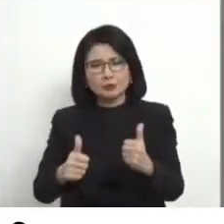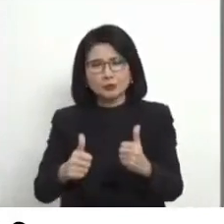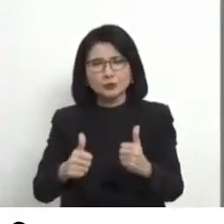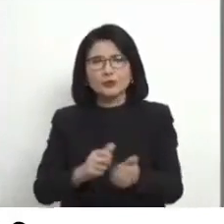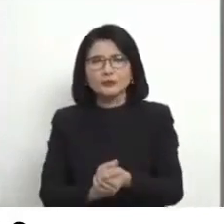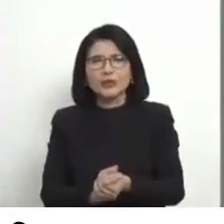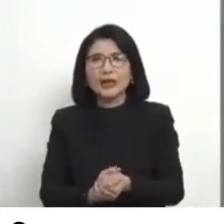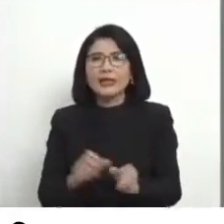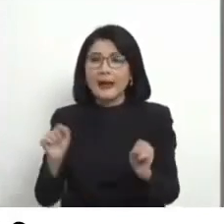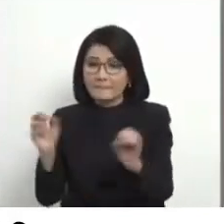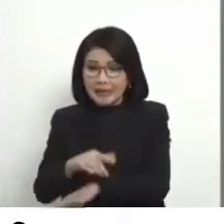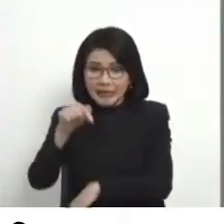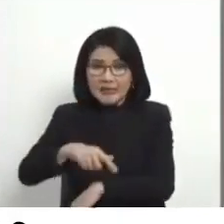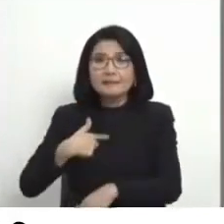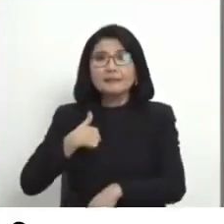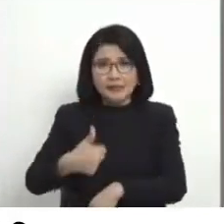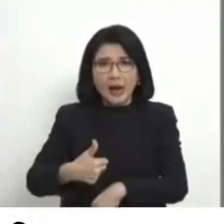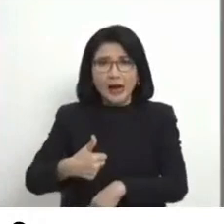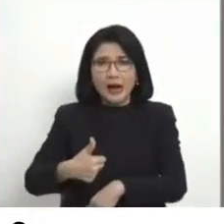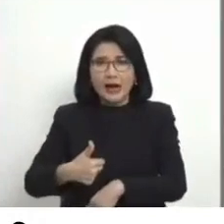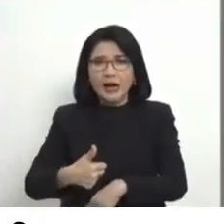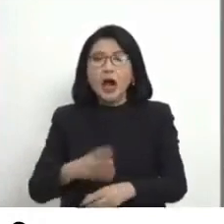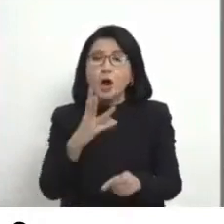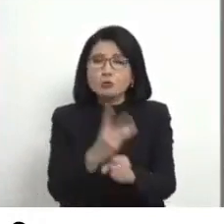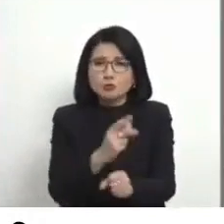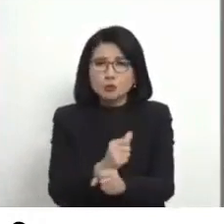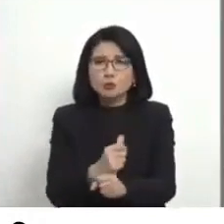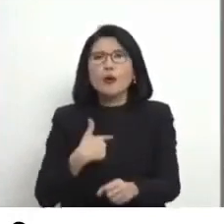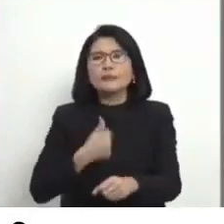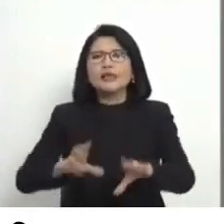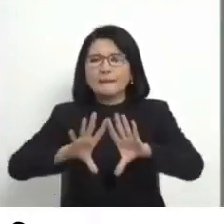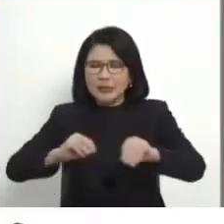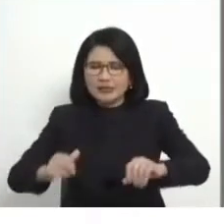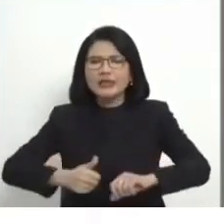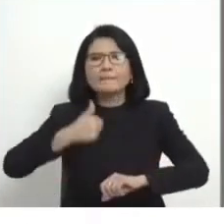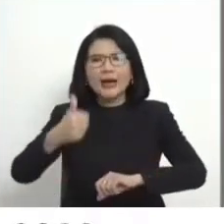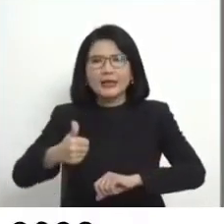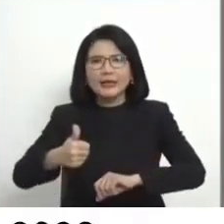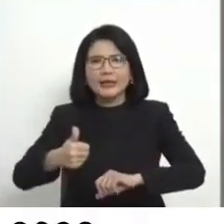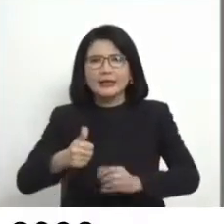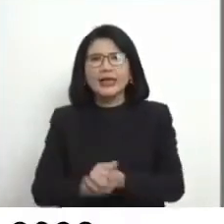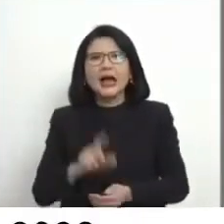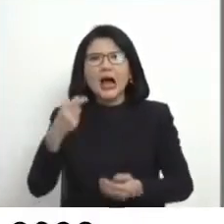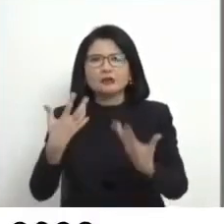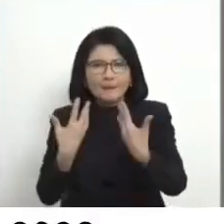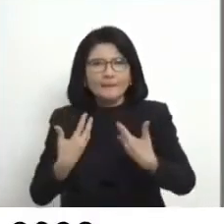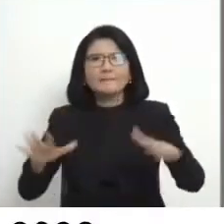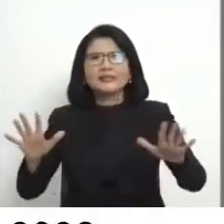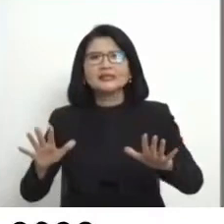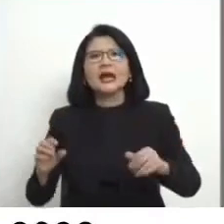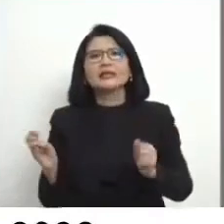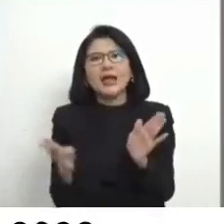ketika praktik baik ini bisa kita lakukan maka guru akan bisa bekerja dengan dan dia dibaskan dari